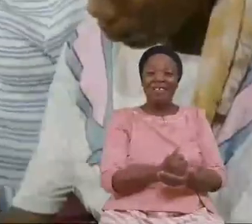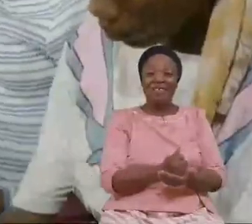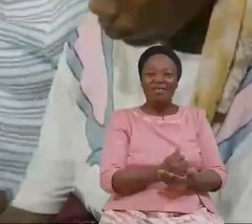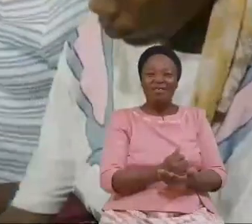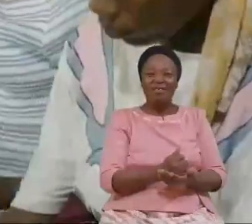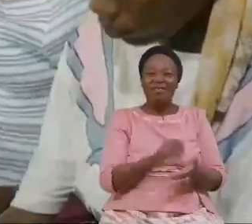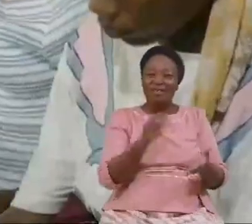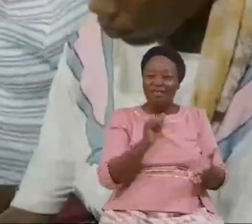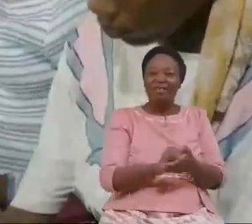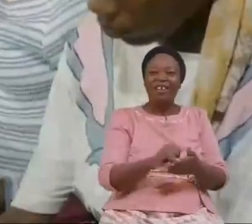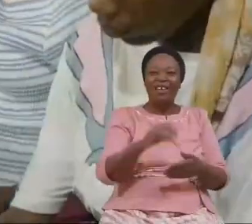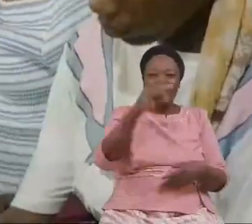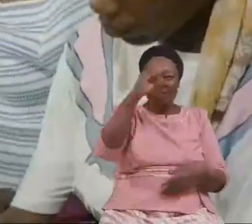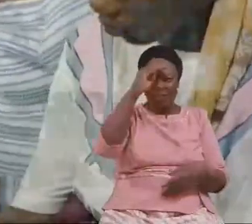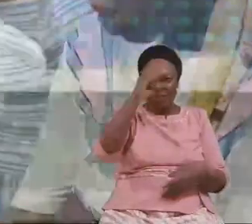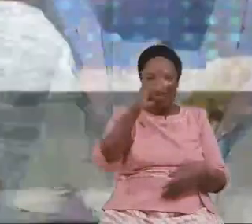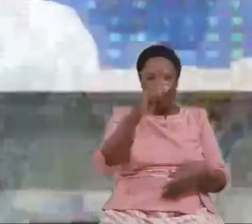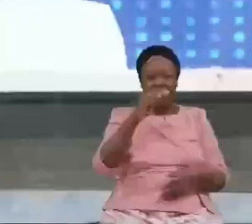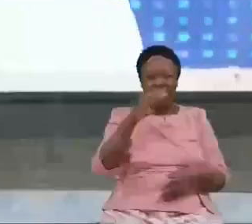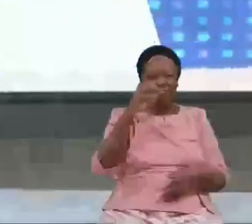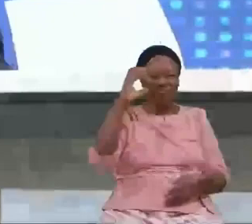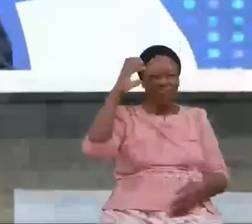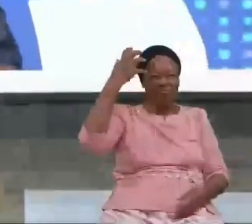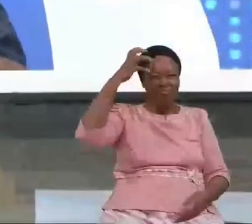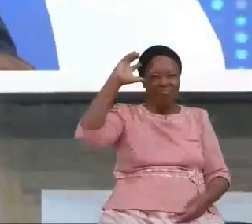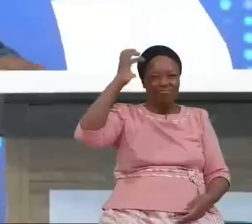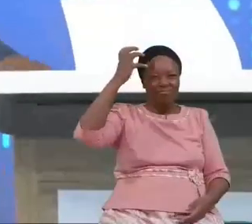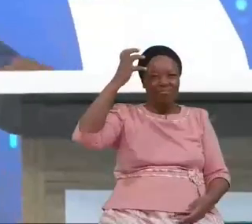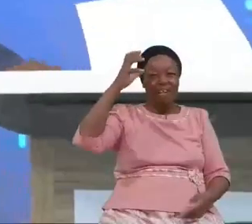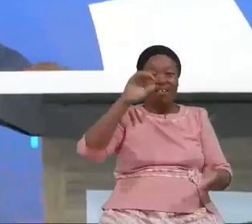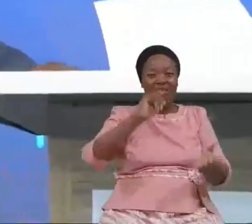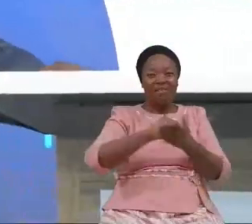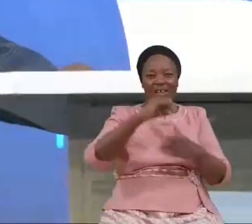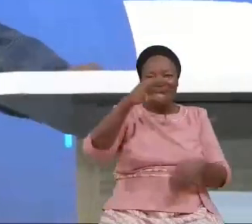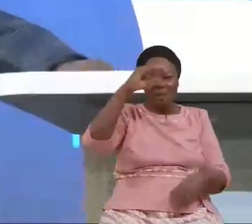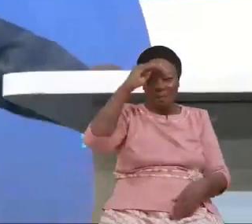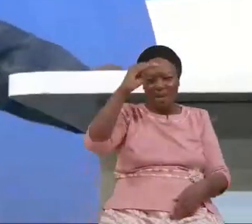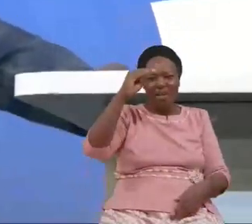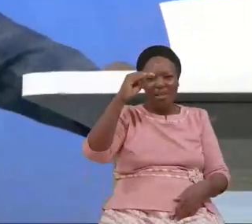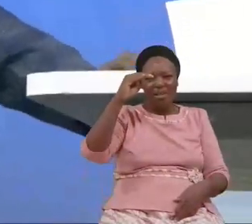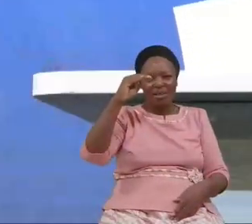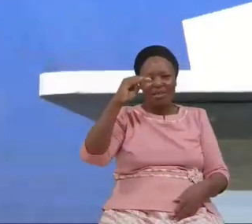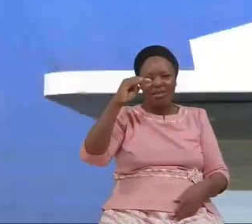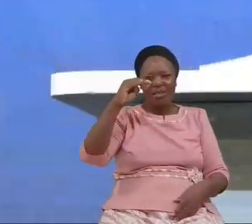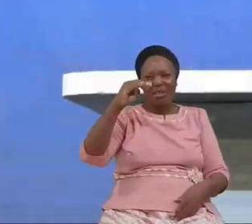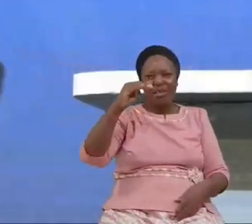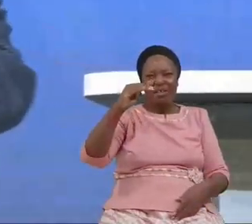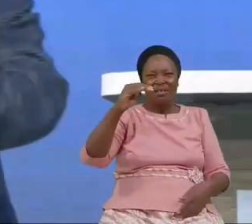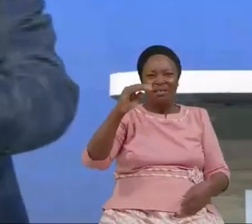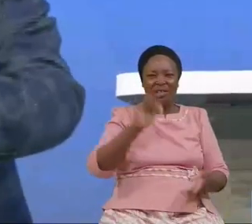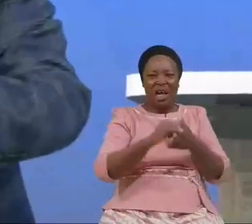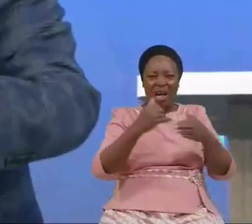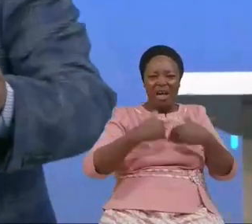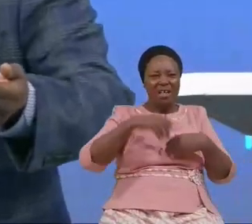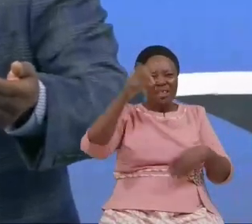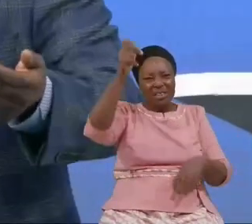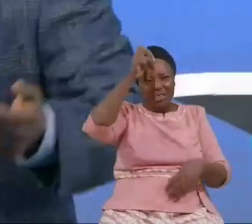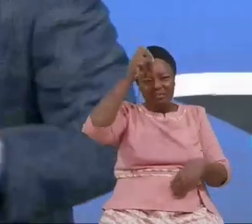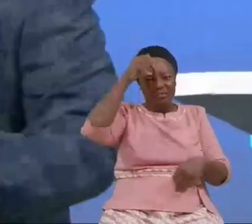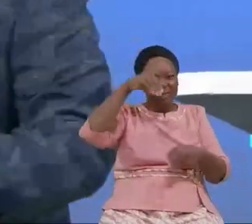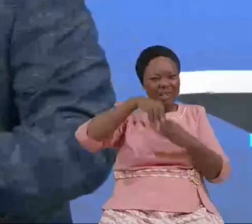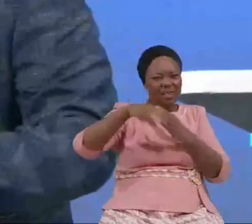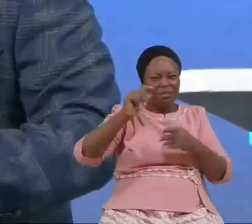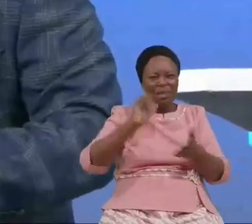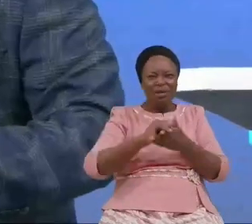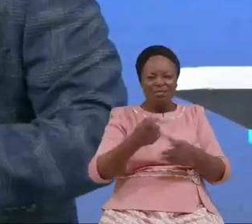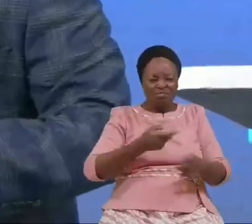cet homme lunatique cet homme posséder qui se